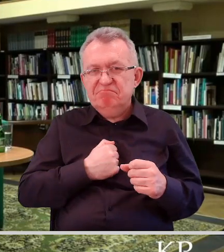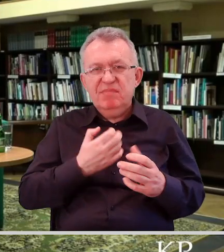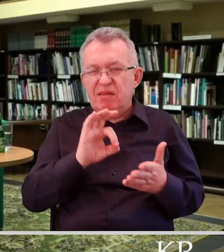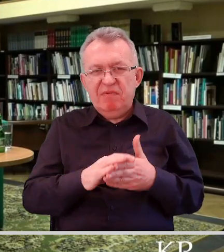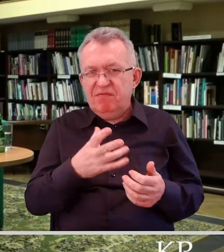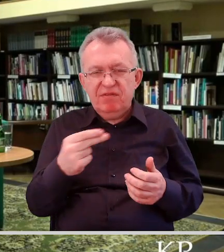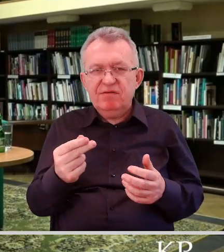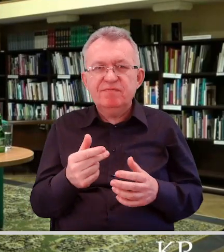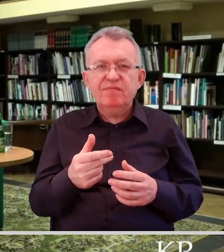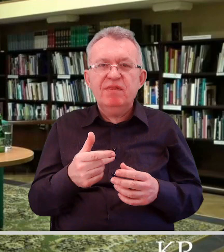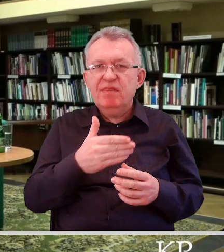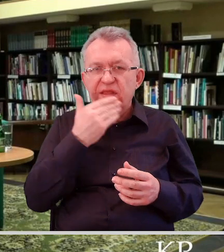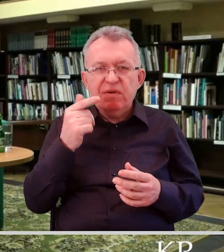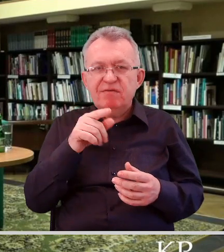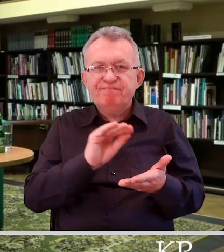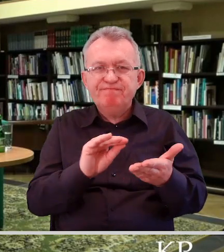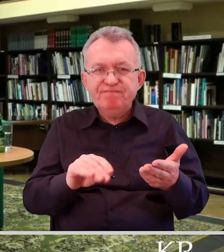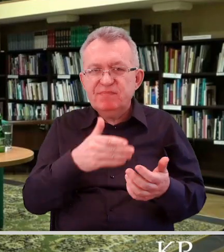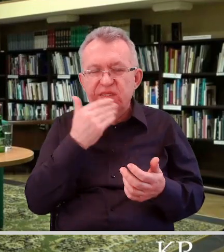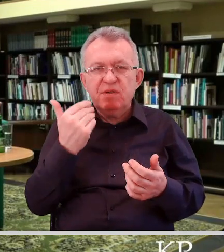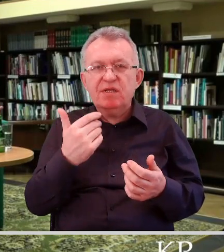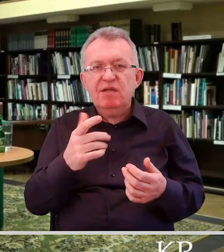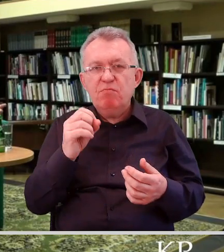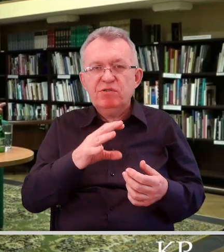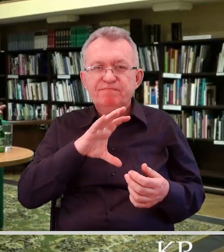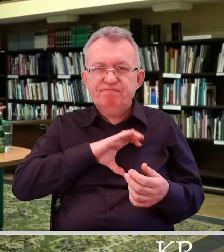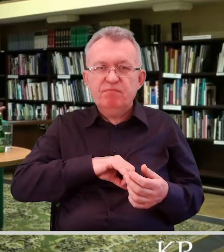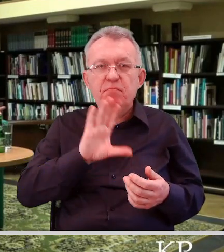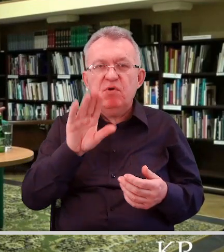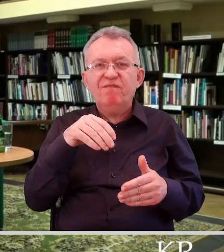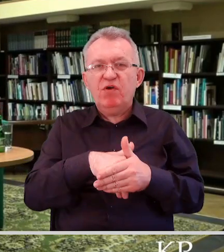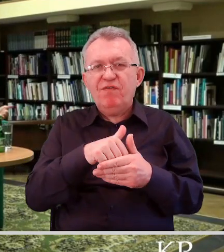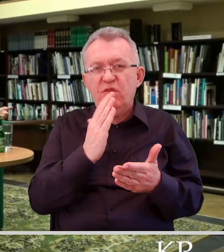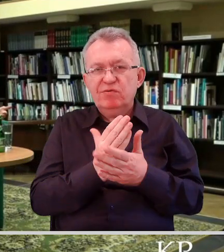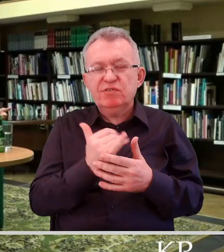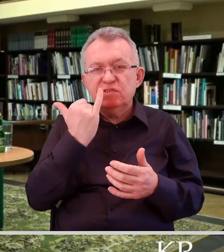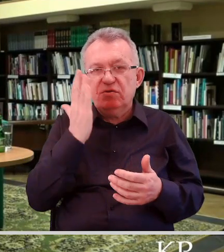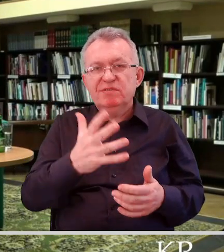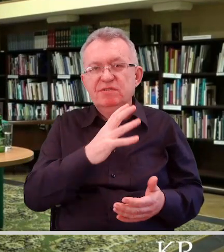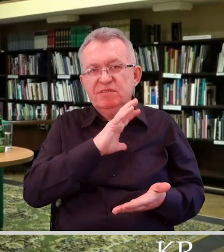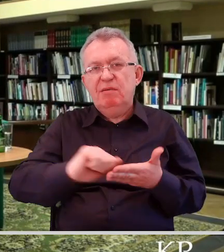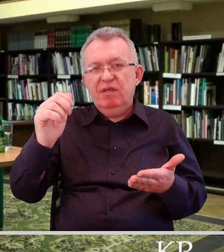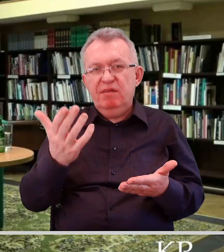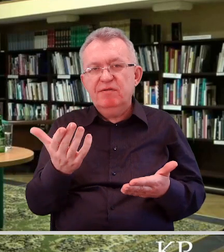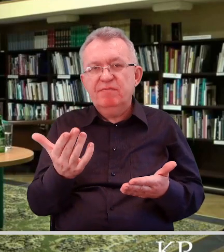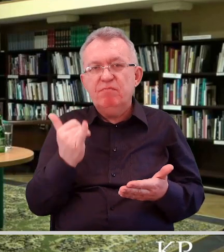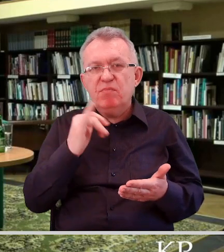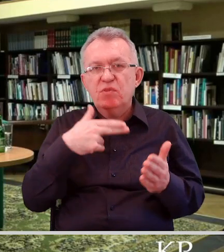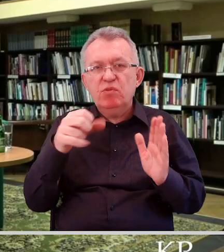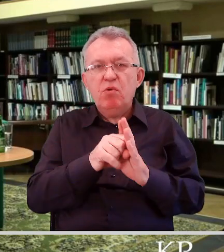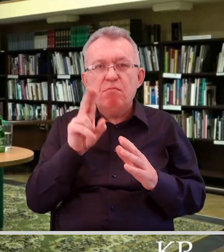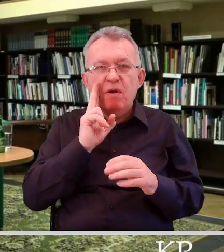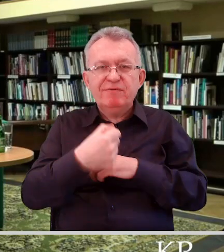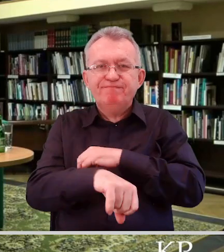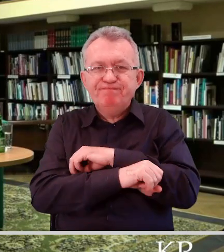w każdym razie nie ma przekazów na temat tego, żeby bardzo cierpiały. Były wychowane już w takiej wiedzy, że dziecko im zostanie zabrane i że pójdzie do mamki i